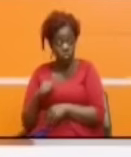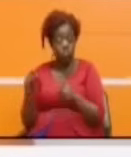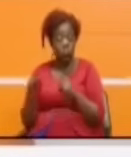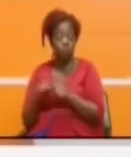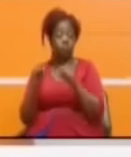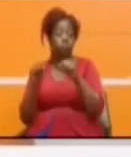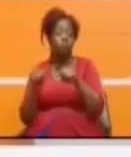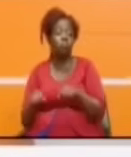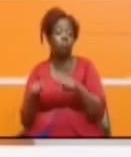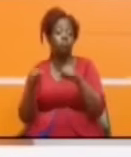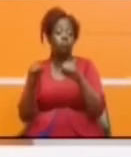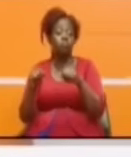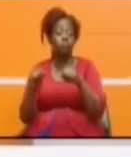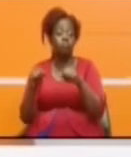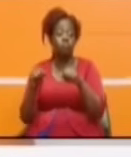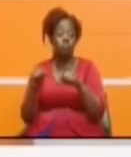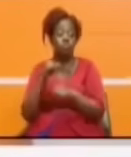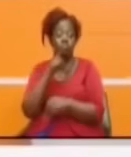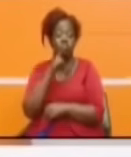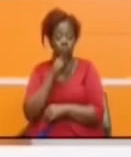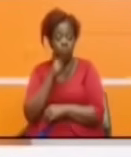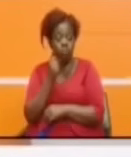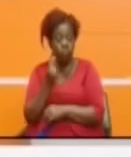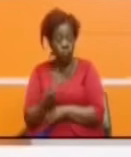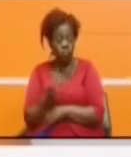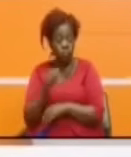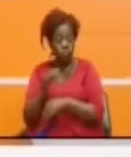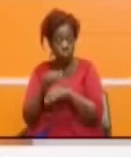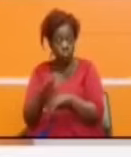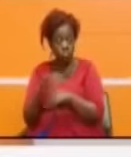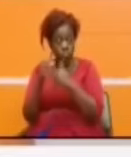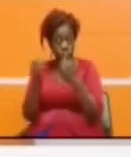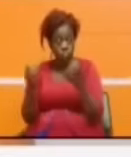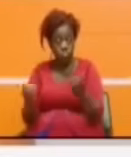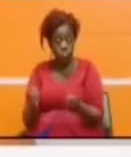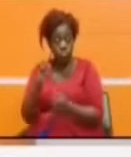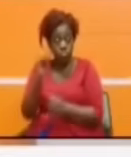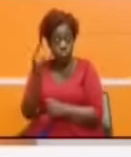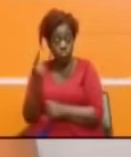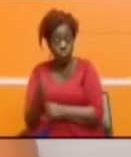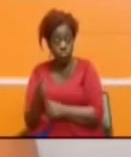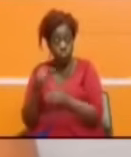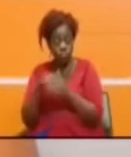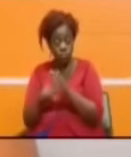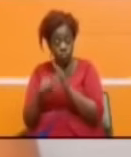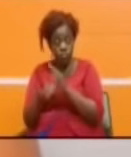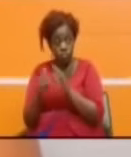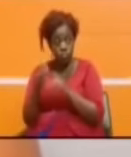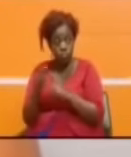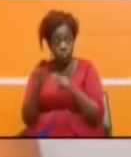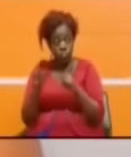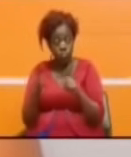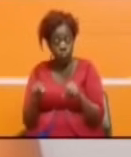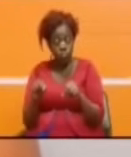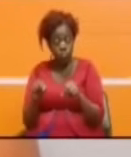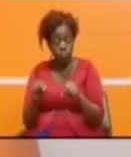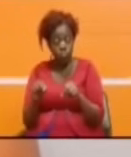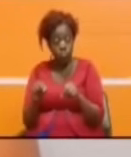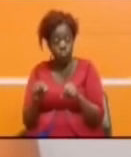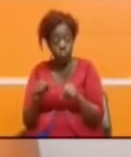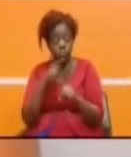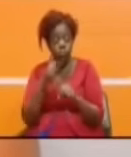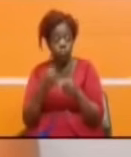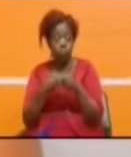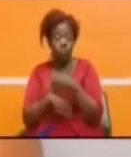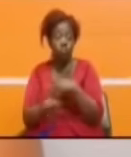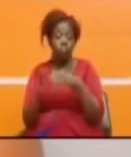n'ogyemanyi okukola ki okutumya abaana b'omwami abakulu bayigire mu nsonga zino bayambe kutata abwe balabe ekintu kikola